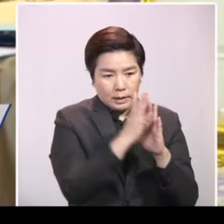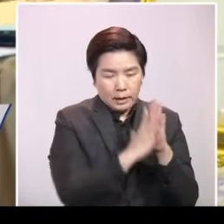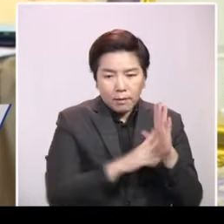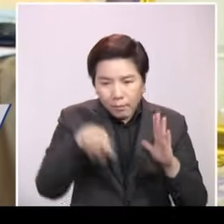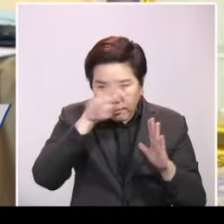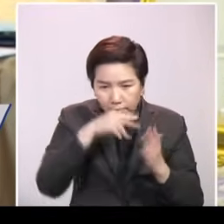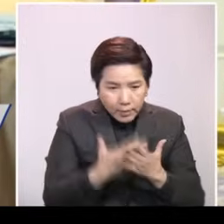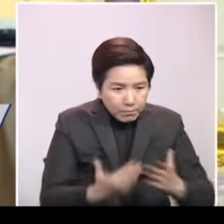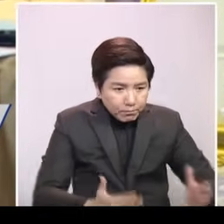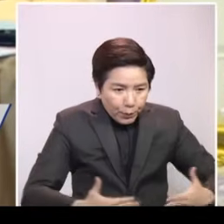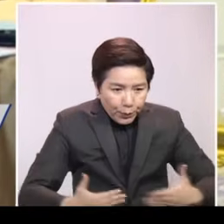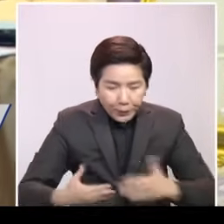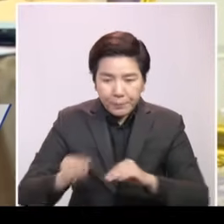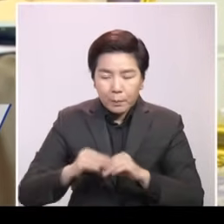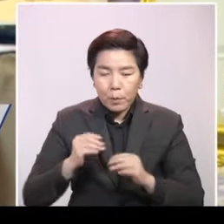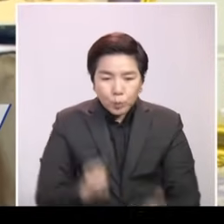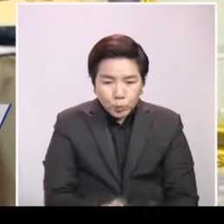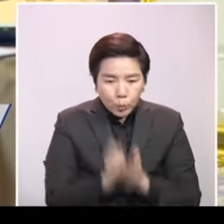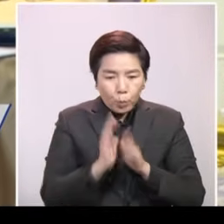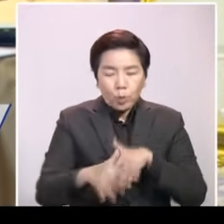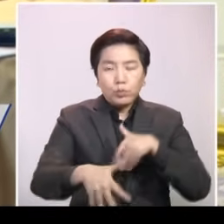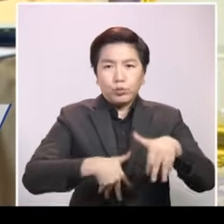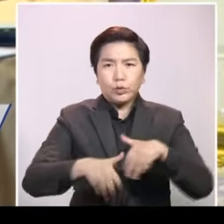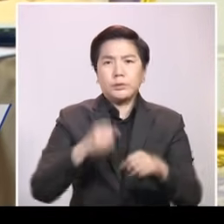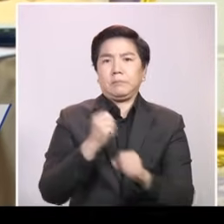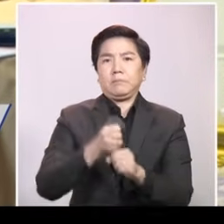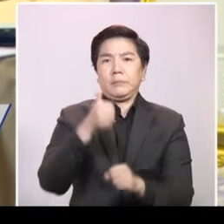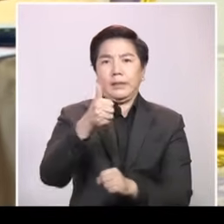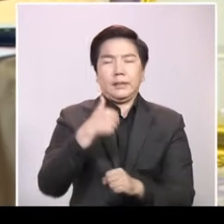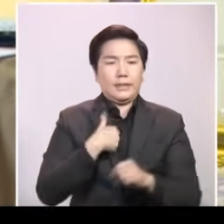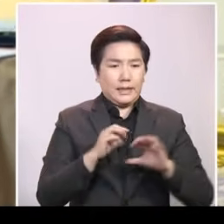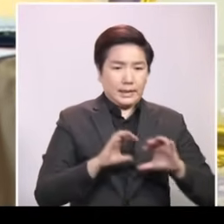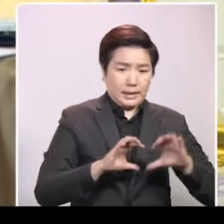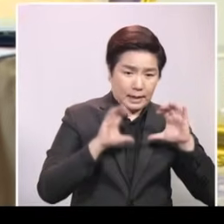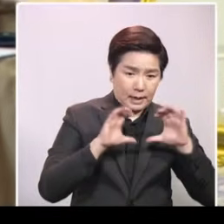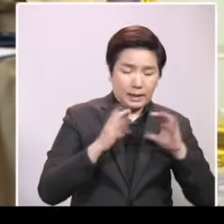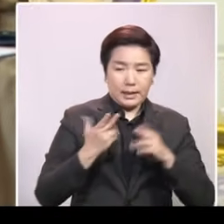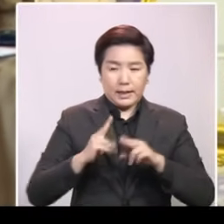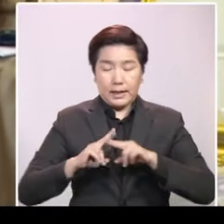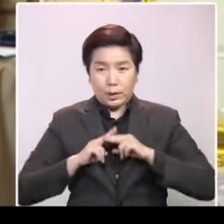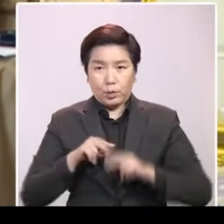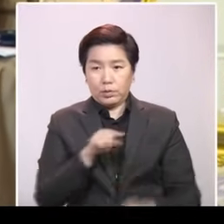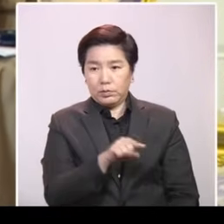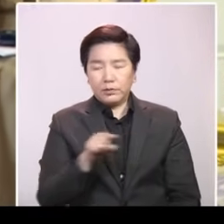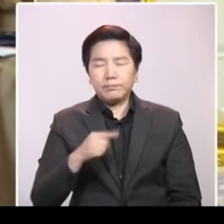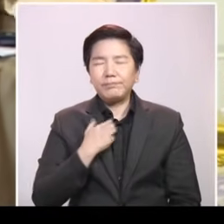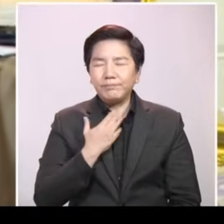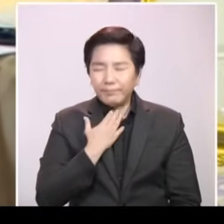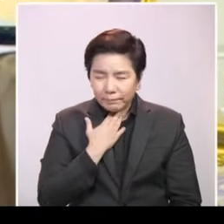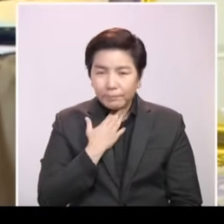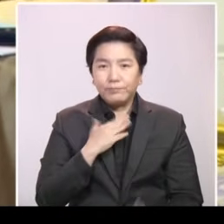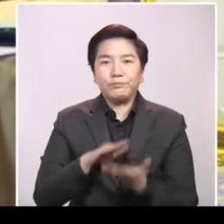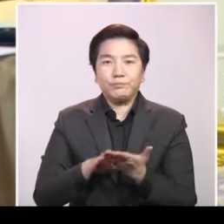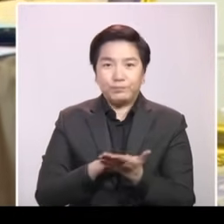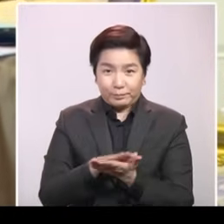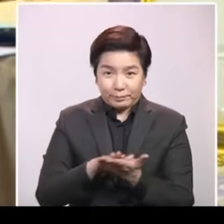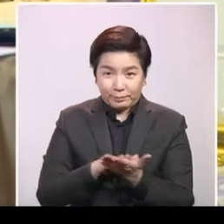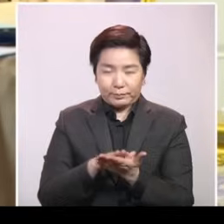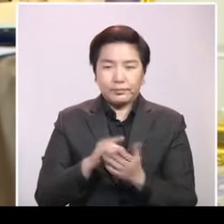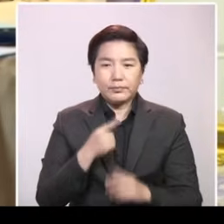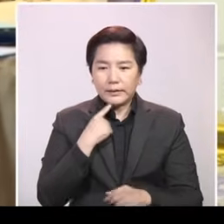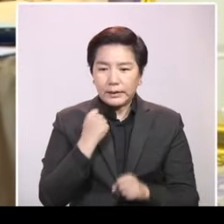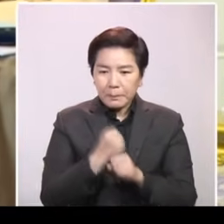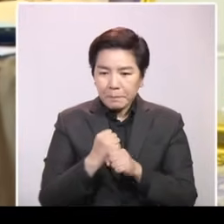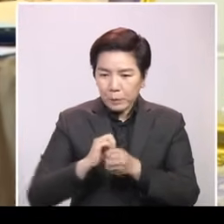เพิ่มขึ้้นได้แล้วก็สนับสนุนของประชาชนได้ด้วยอันนี้ก็คิดว่าอยากจะให้รัฐกับกับเอกชนเนี่ยขอโทษค่ะทำงานร่วมกัน